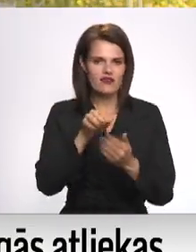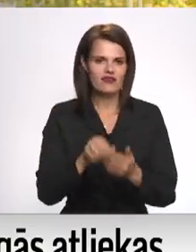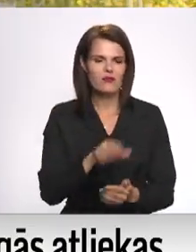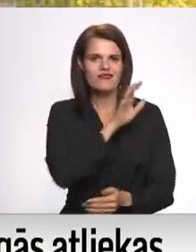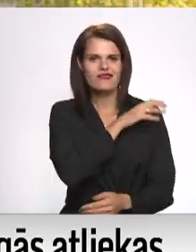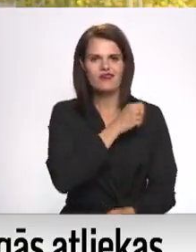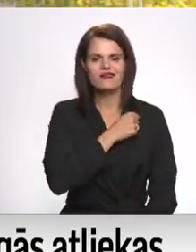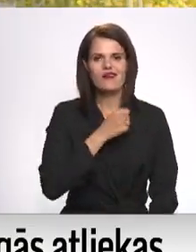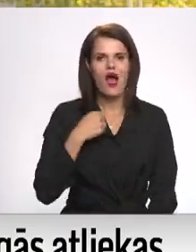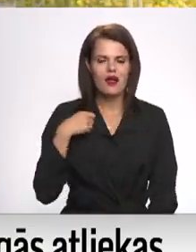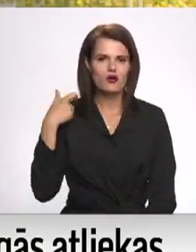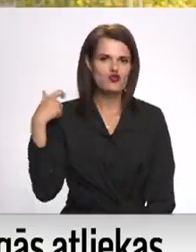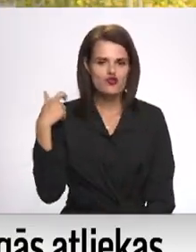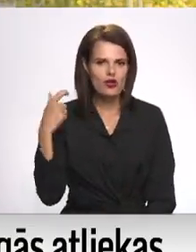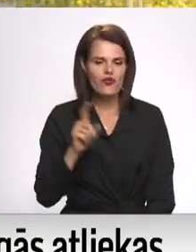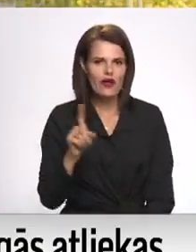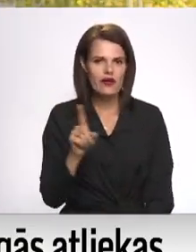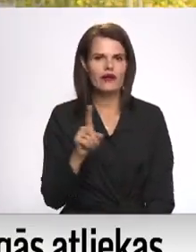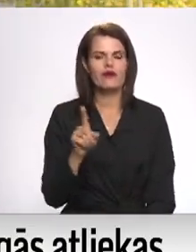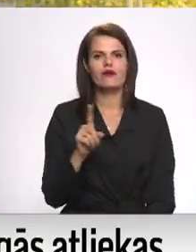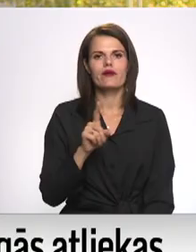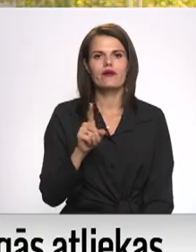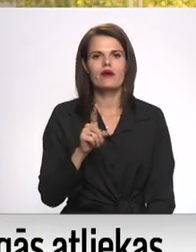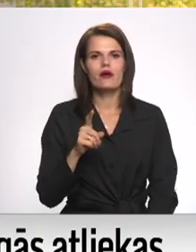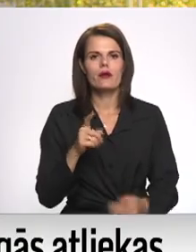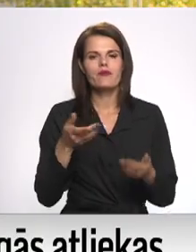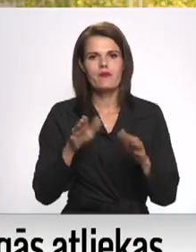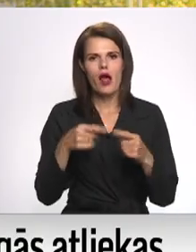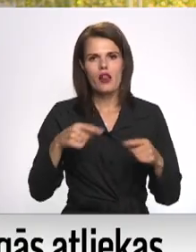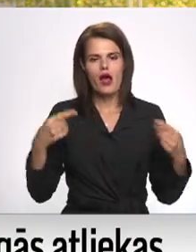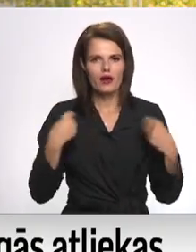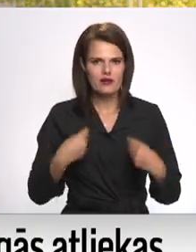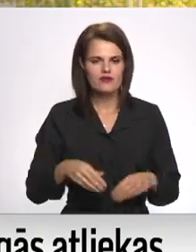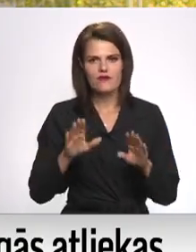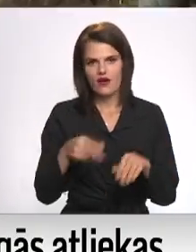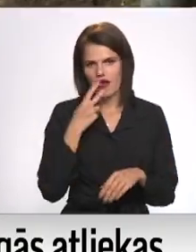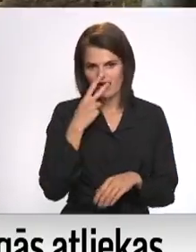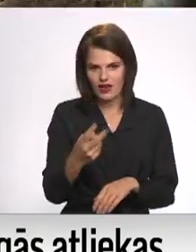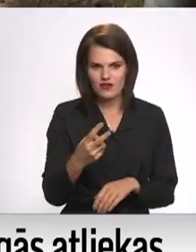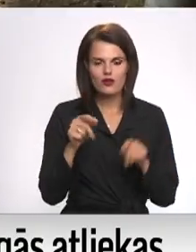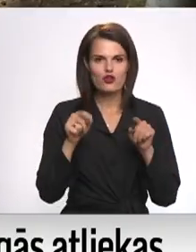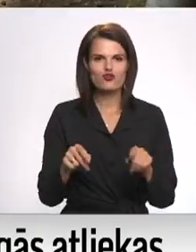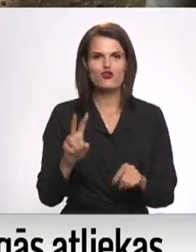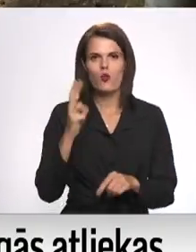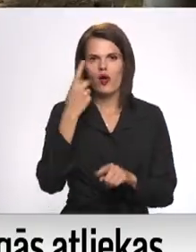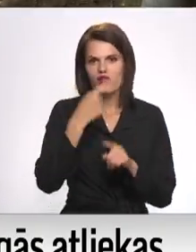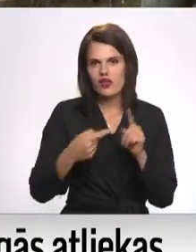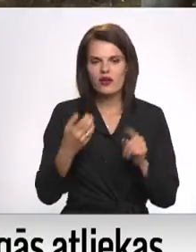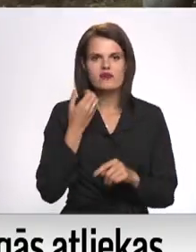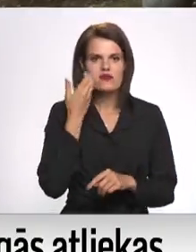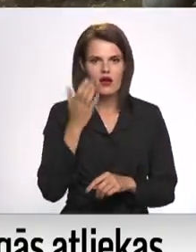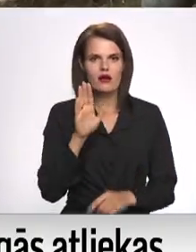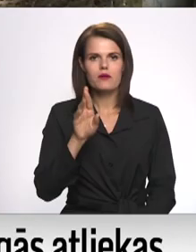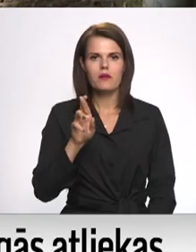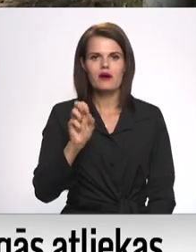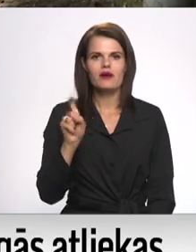cariskās armijas šīneļi, cariskās armijas mundieru paliekas, ja, kos mēs varam, teiksim, redzēt. Šī ir jau otrā reize, kad Brasas